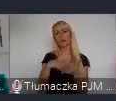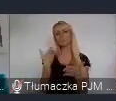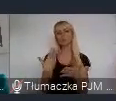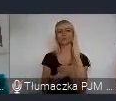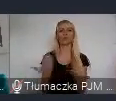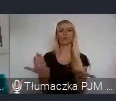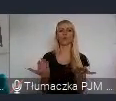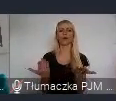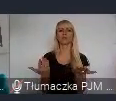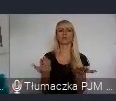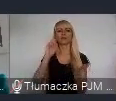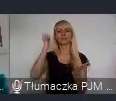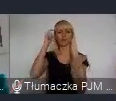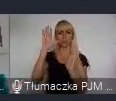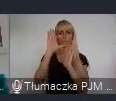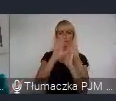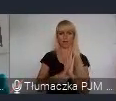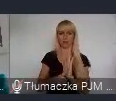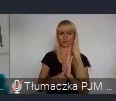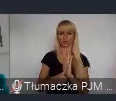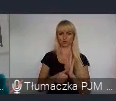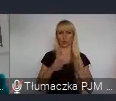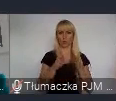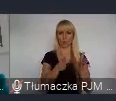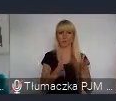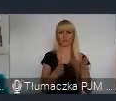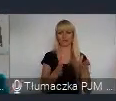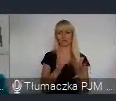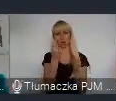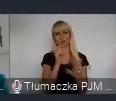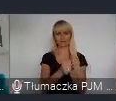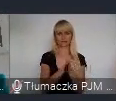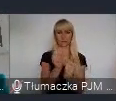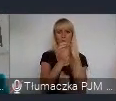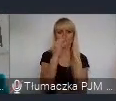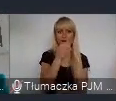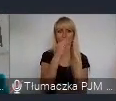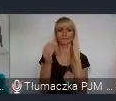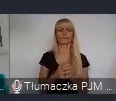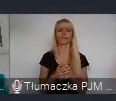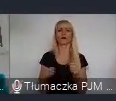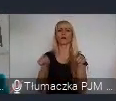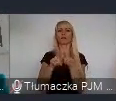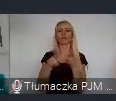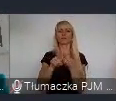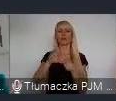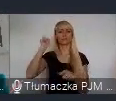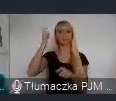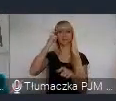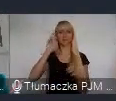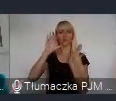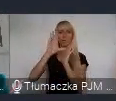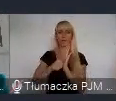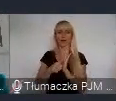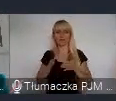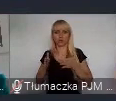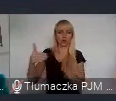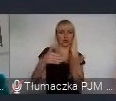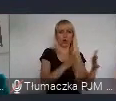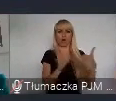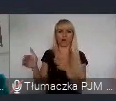śródmiejskich ulic ukierunkowana na uspokojenie ruchu, wyprowadzenie ruchu z centrów miast, ochrona dla